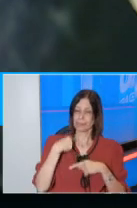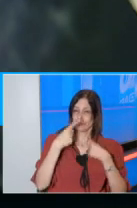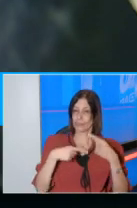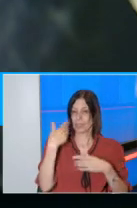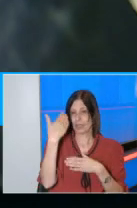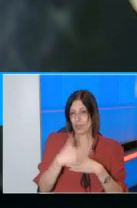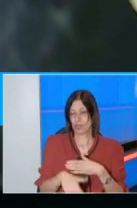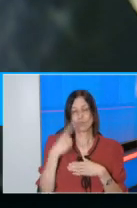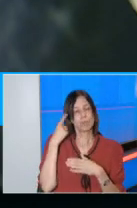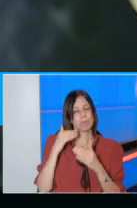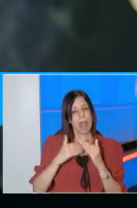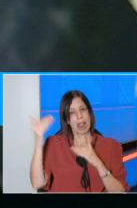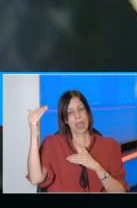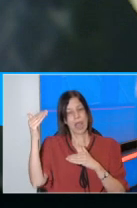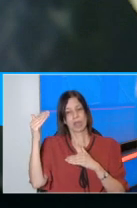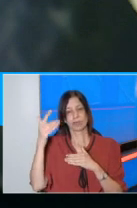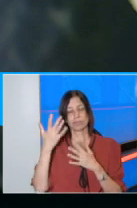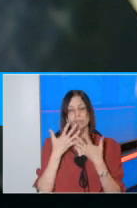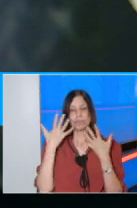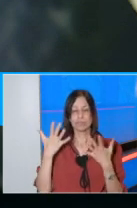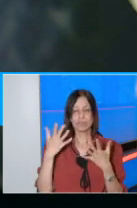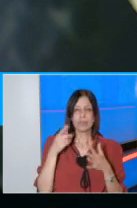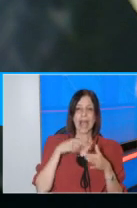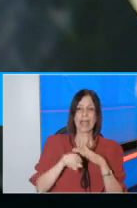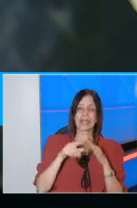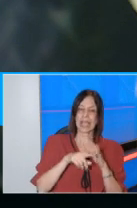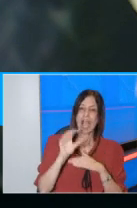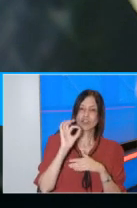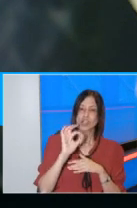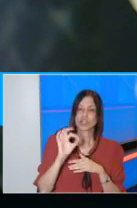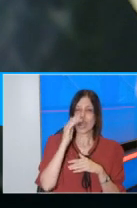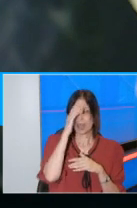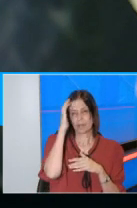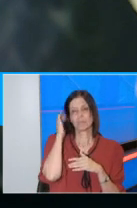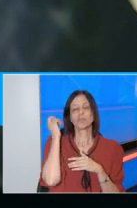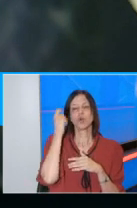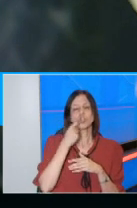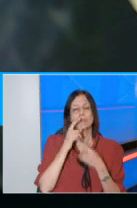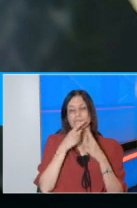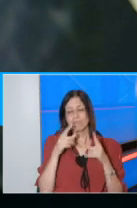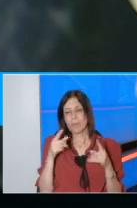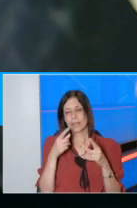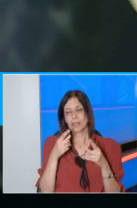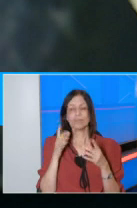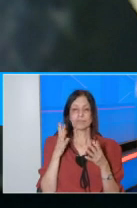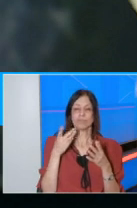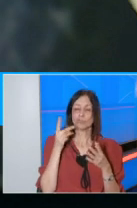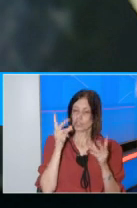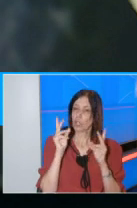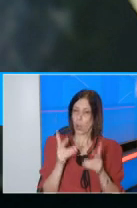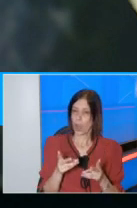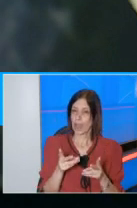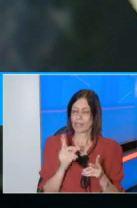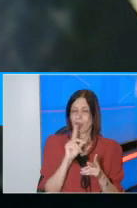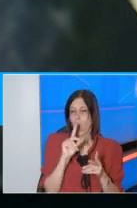רואים עלייה מאוד מאוד גדולה בהגירה של פושעים מכל מיני כיוונים, שיש להם יכולת והם